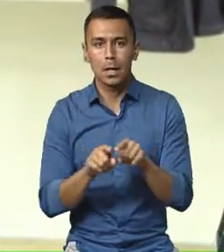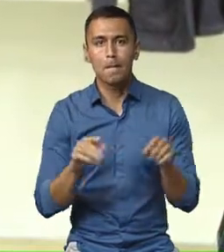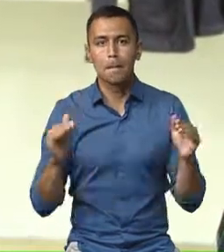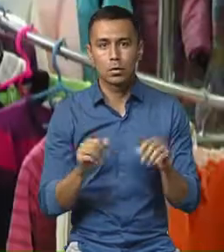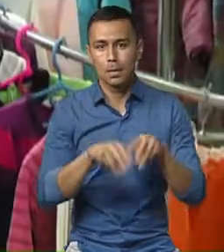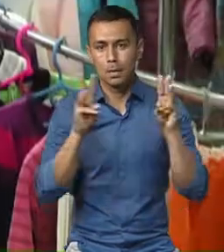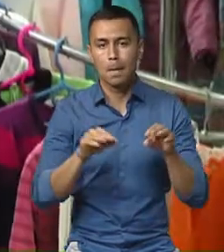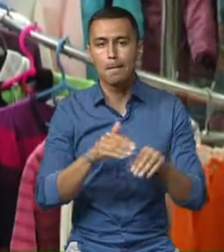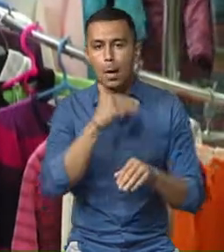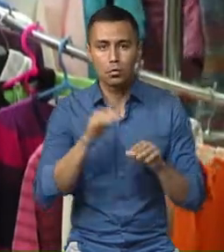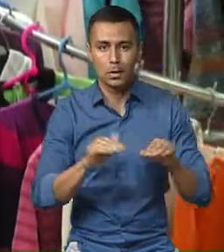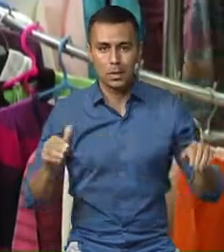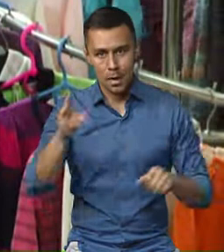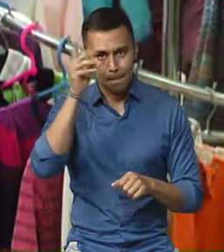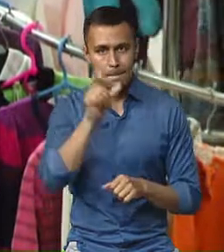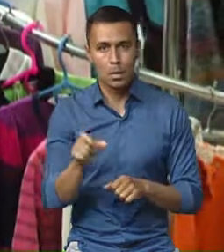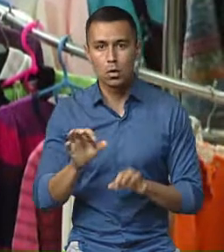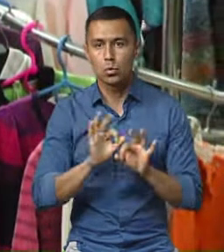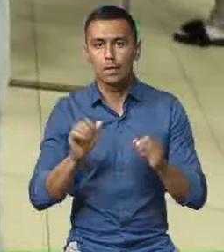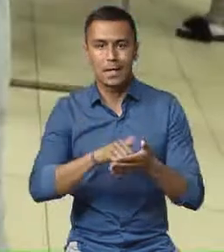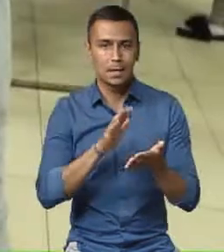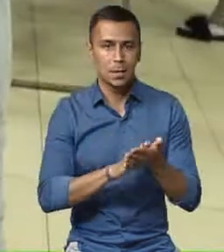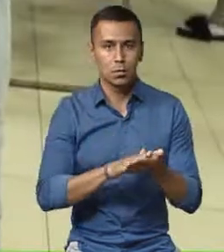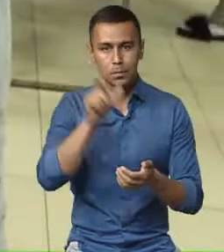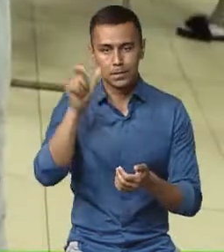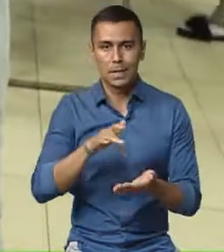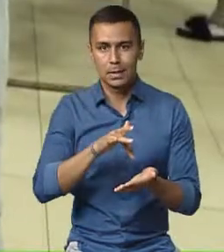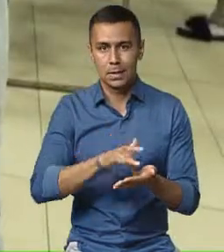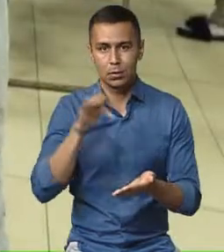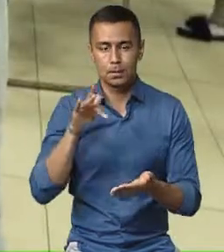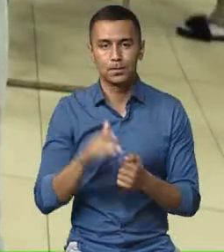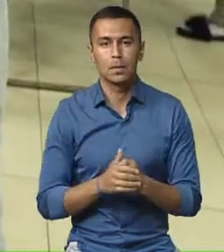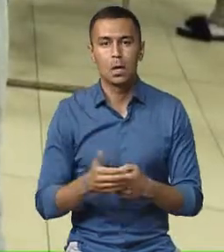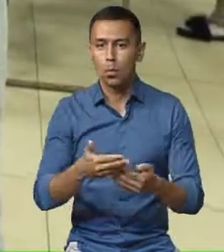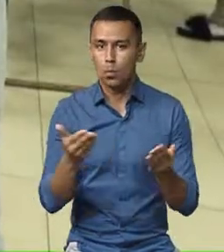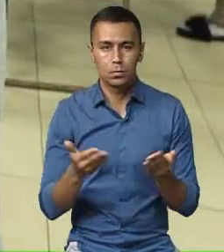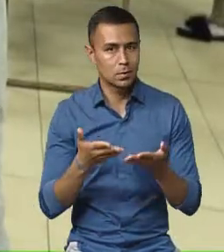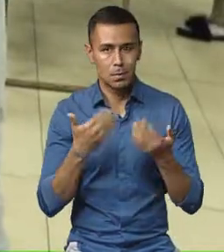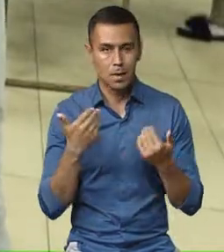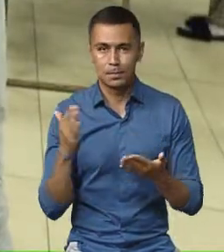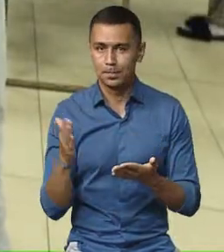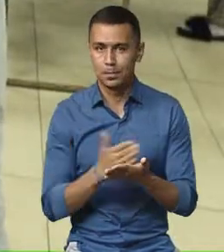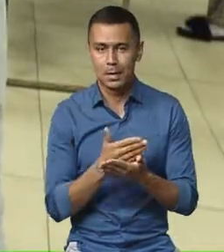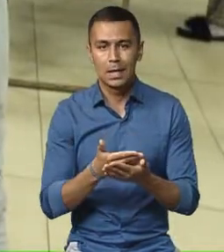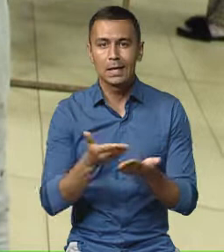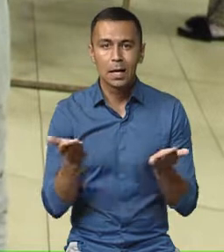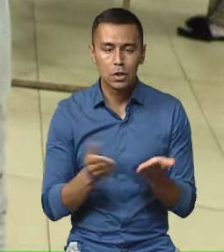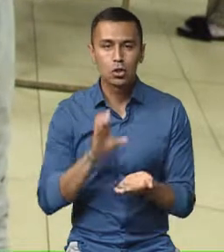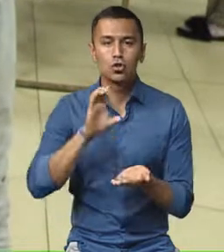малозабезпечені багатодітні хмельничани, розповідає реєстраторка центру Любов Монтач. Посуду немає. Тарілки,